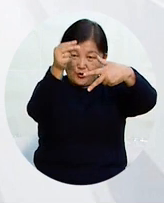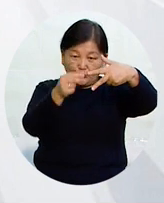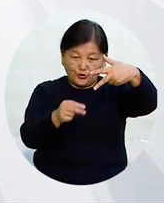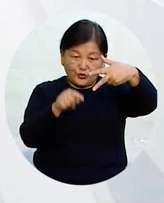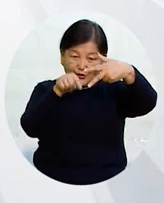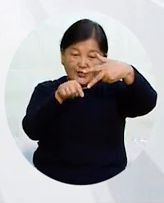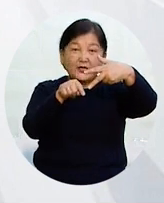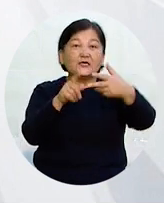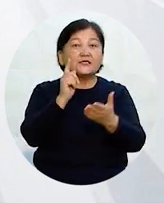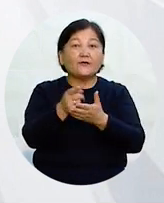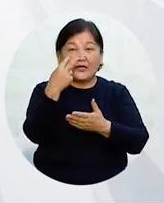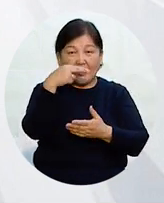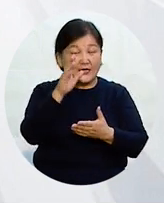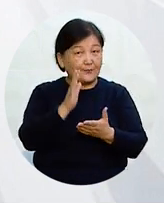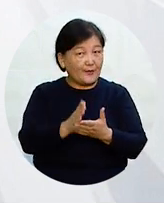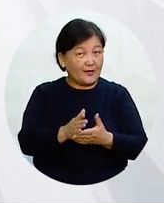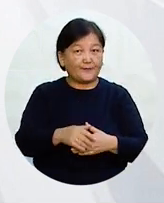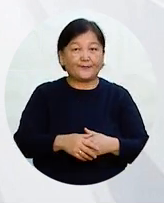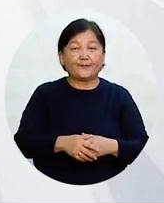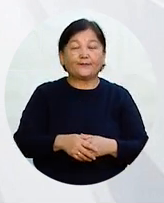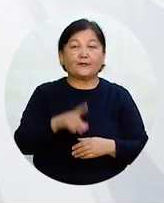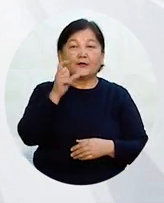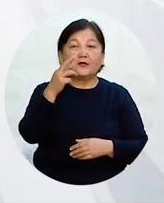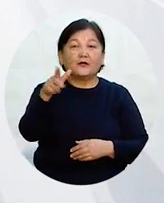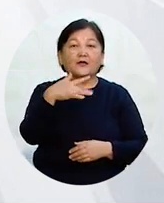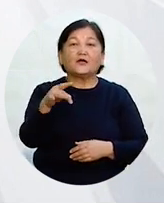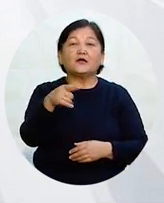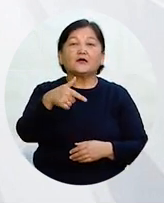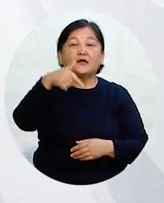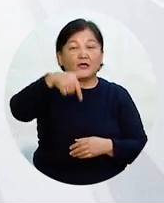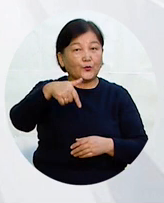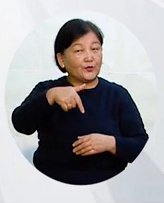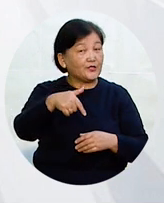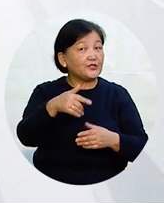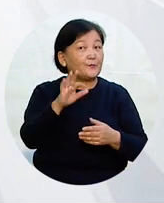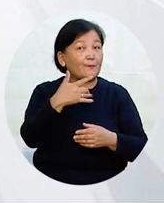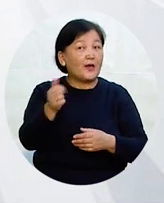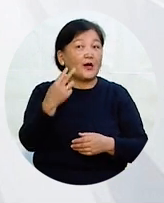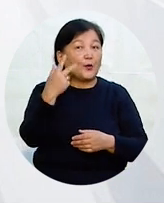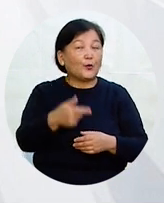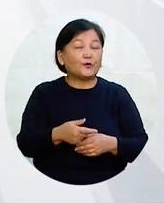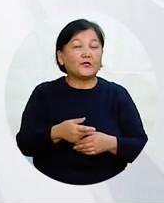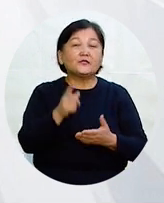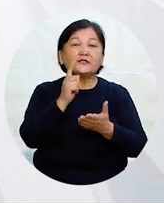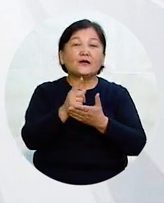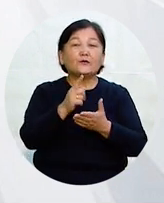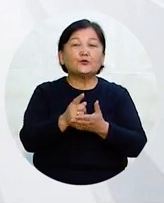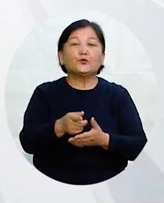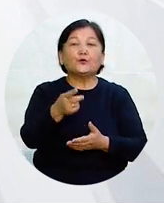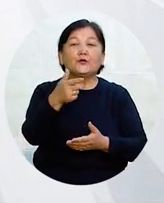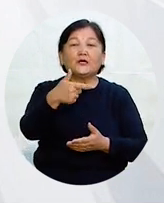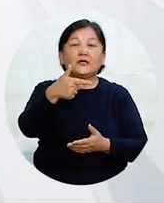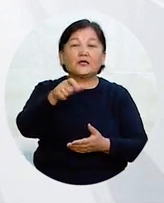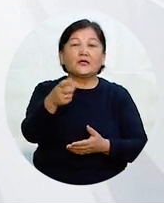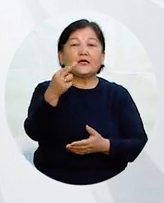гээгүүлэгчээр төгсөөгөнд ига модор гэдэг үгэнд орсон эдгээр гээгүүлэгчээр эхэлсэн залгуур залгахаар гэдэс жиргэлдэг юм байна гэдэг өнөөдрийн